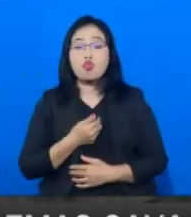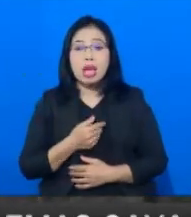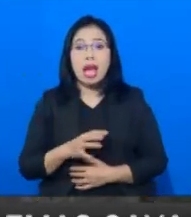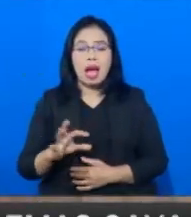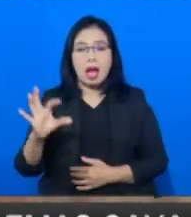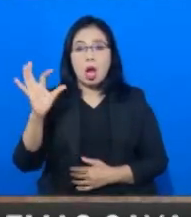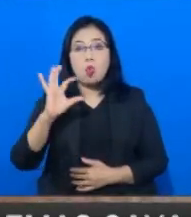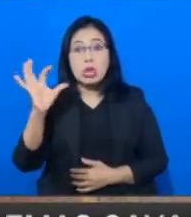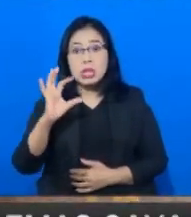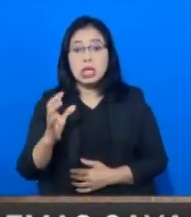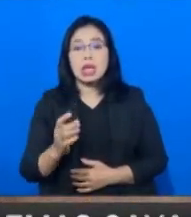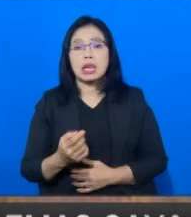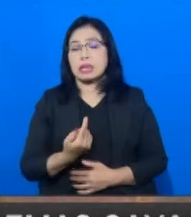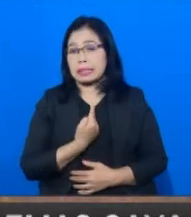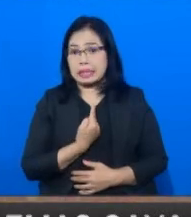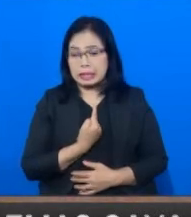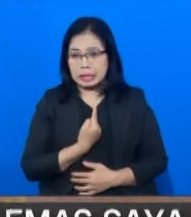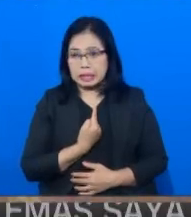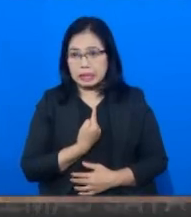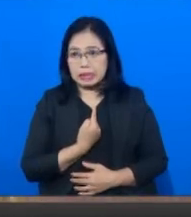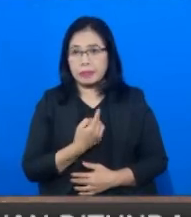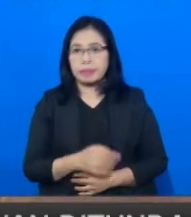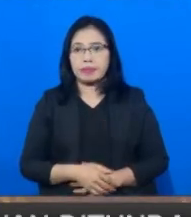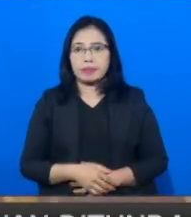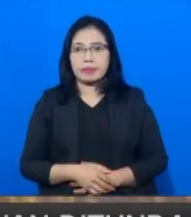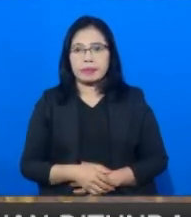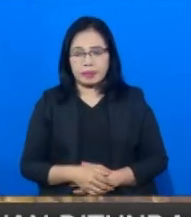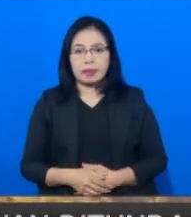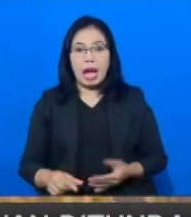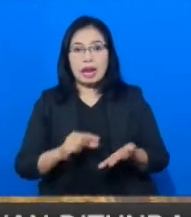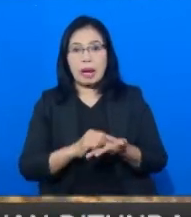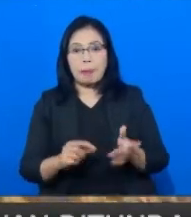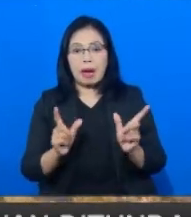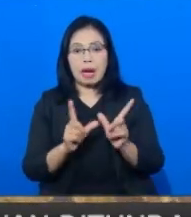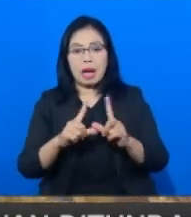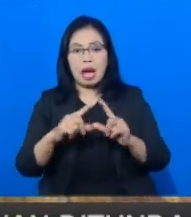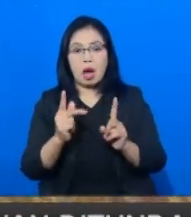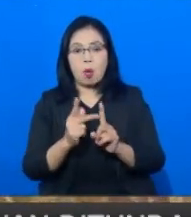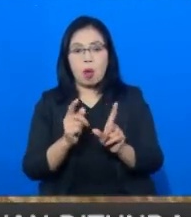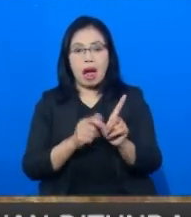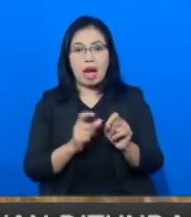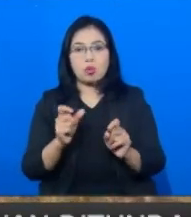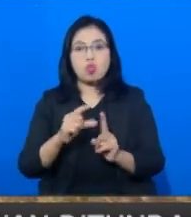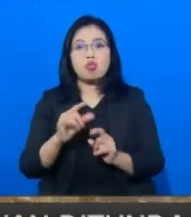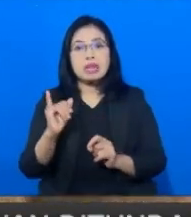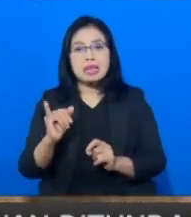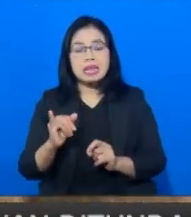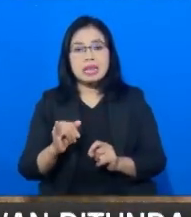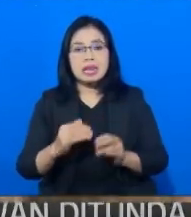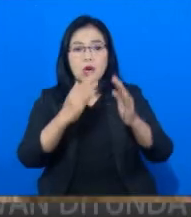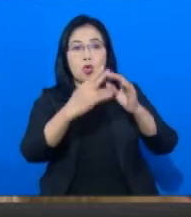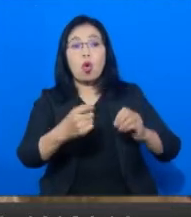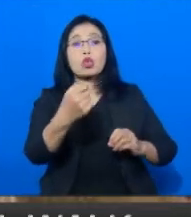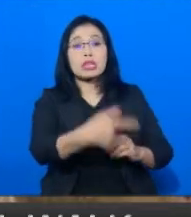toilet. Salah satunya warga Jakarta bernama Wahyudi, yang mengontrak satu kamar di Kampung Pulau Dalam,